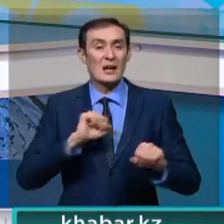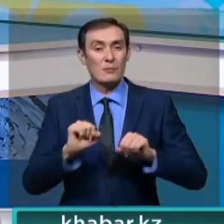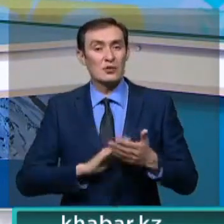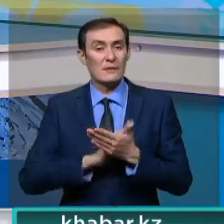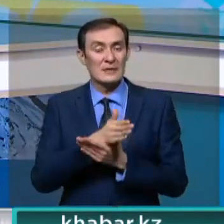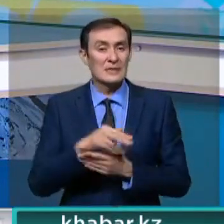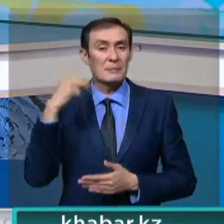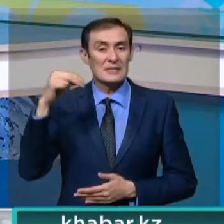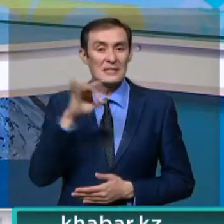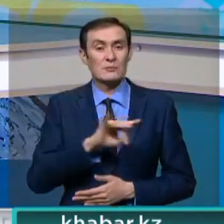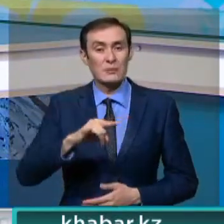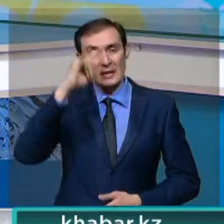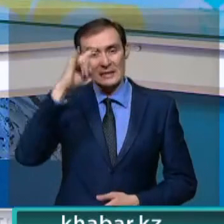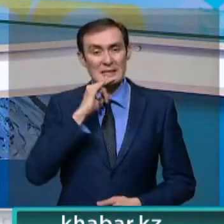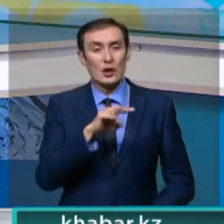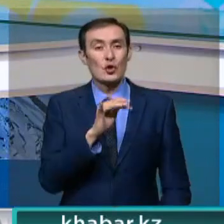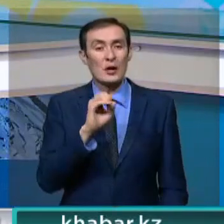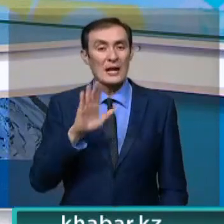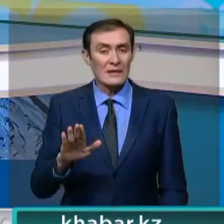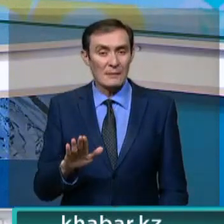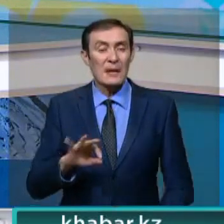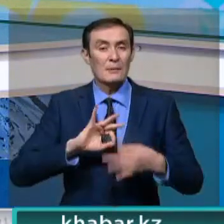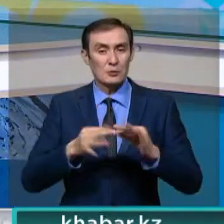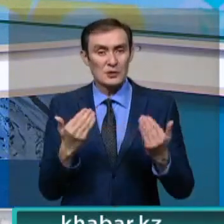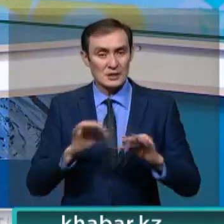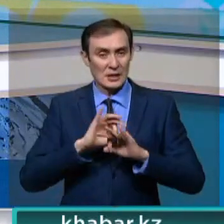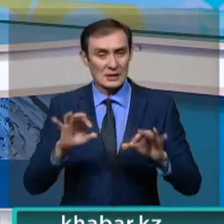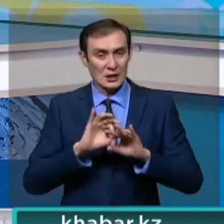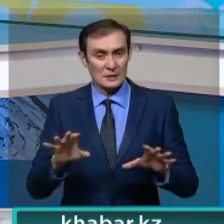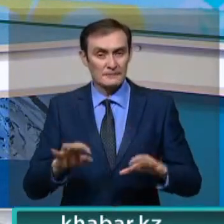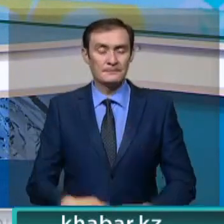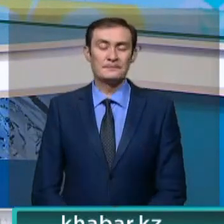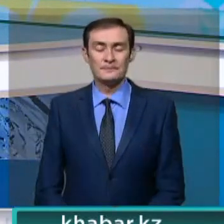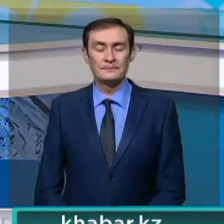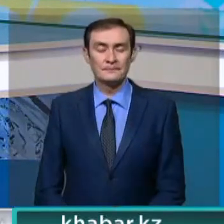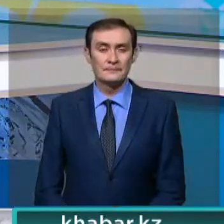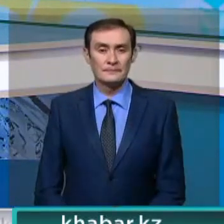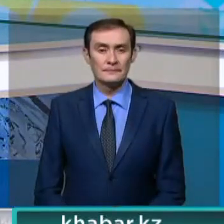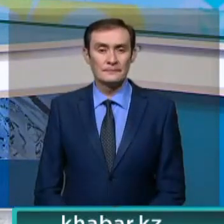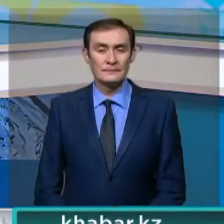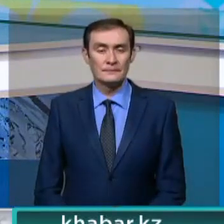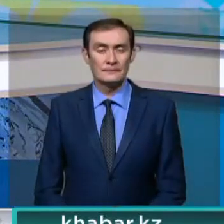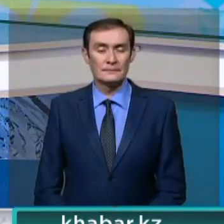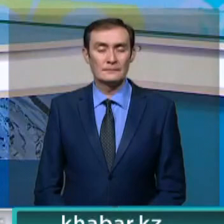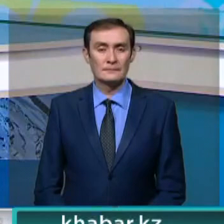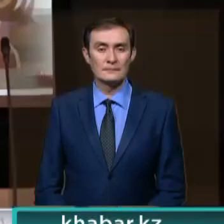эту страну президента Республики Казахстан Касым Жомарта Токаева. Подробнее о событиях в Анкаре в следующем материале.